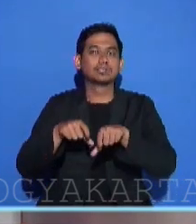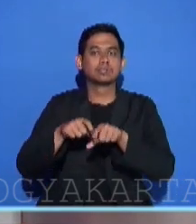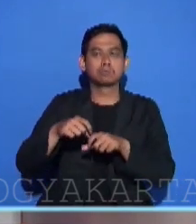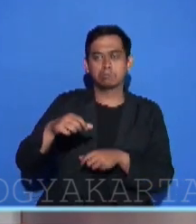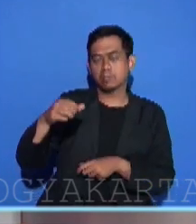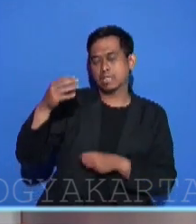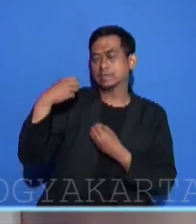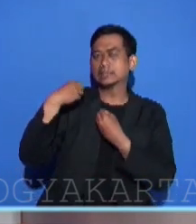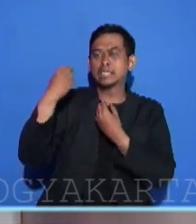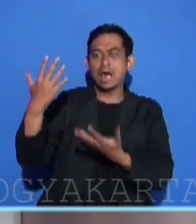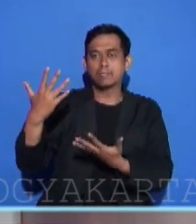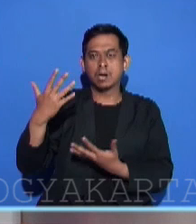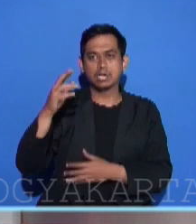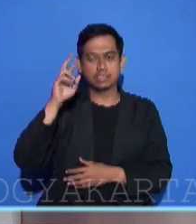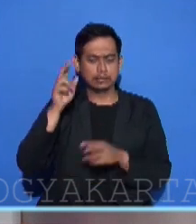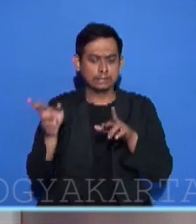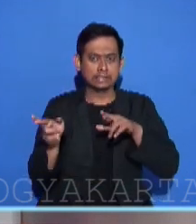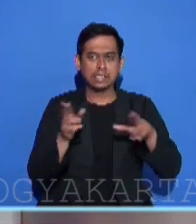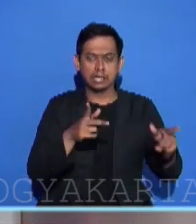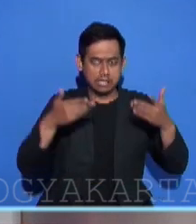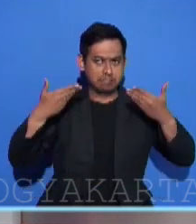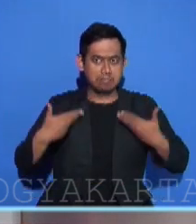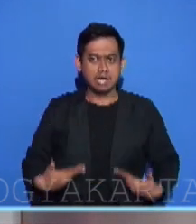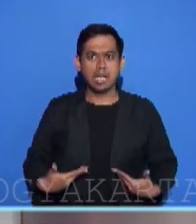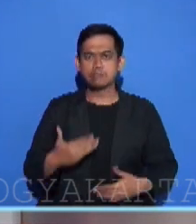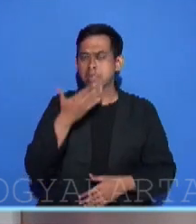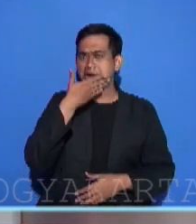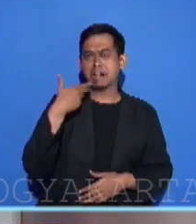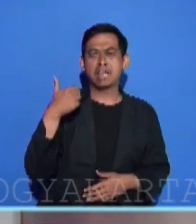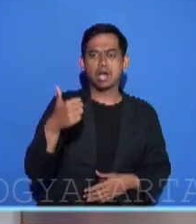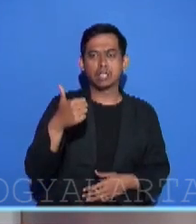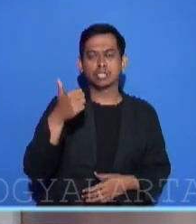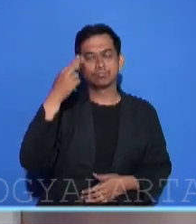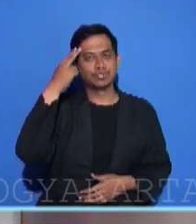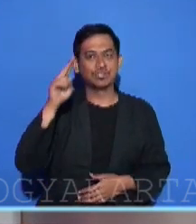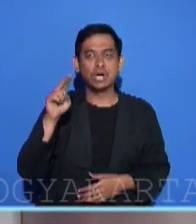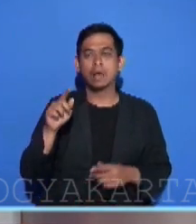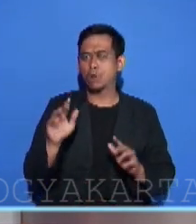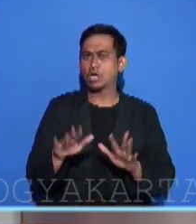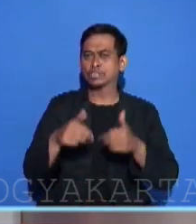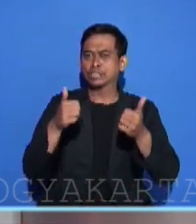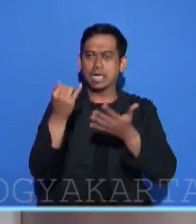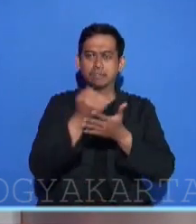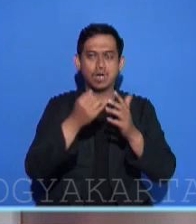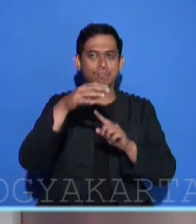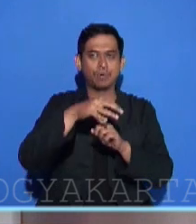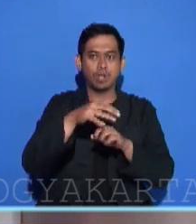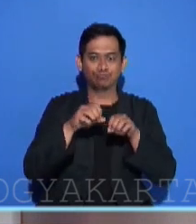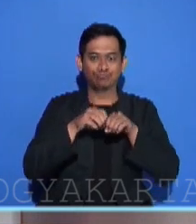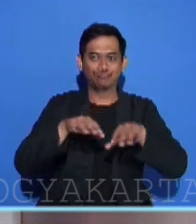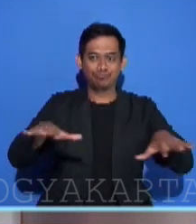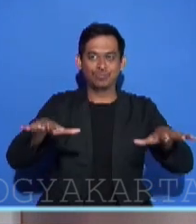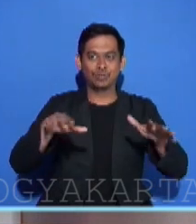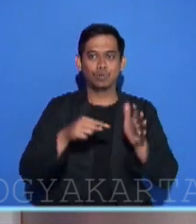sesuatu rancangan busana yang indah dan unik. Busana ini merupakan hasil karya para santri yang tersebar di berbagai daerah dan ditampilkan